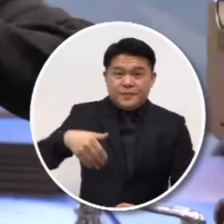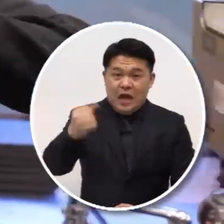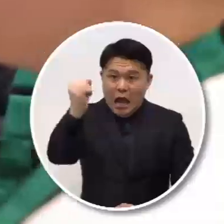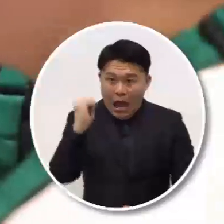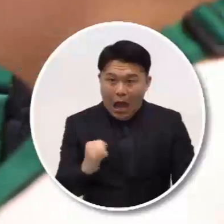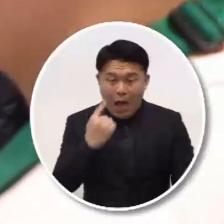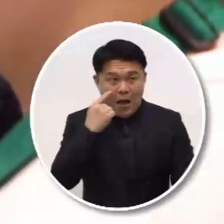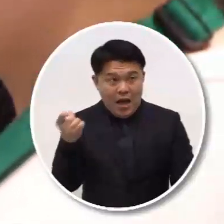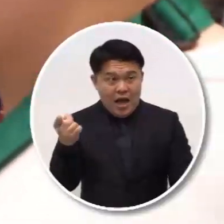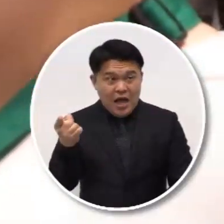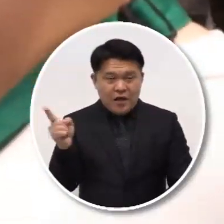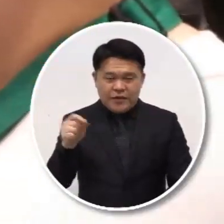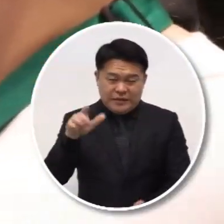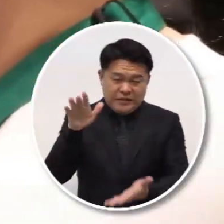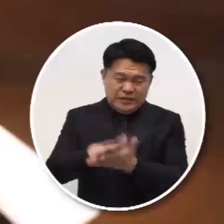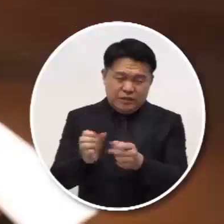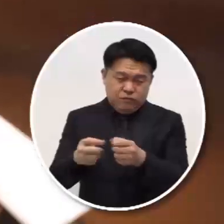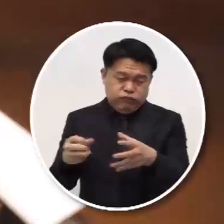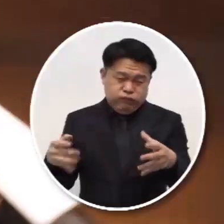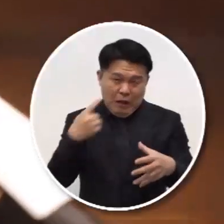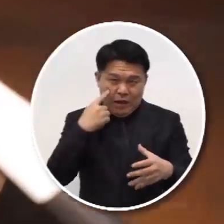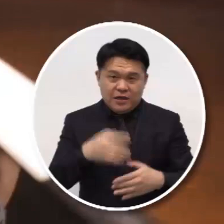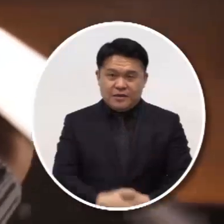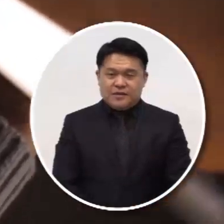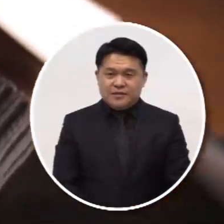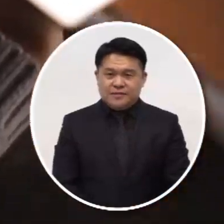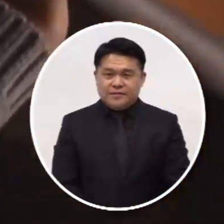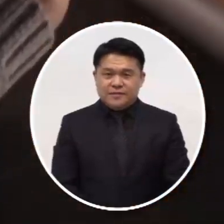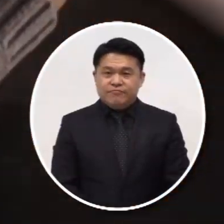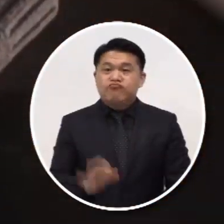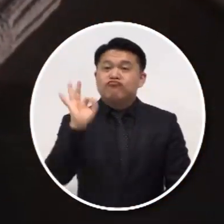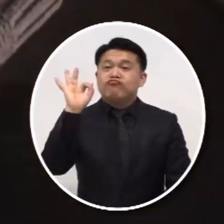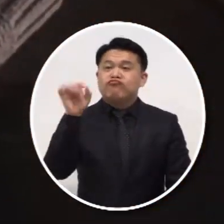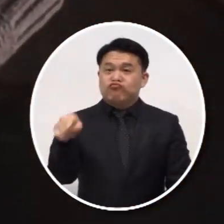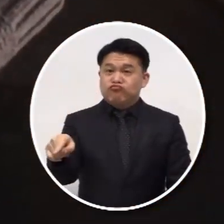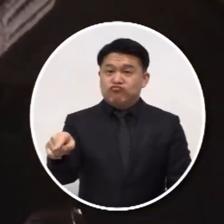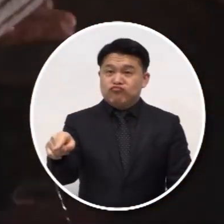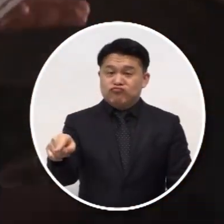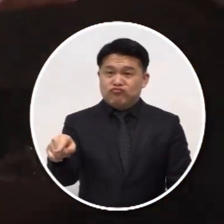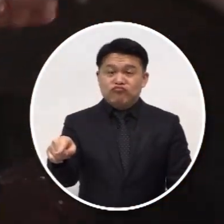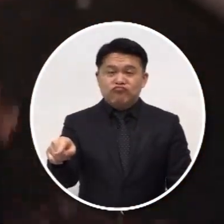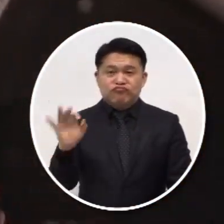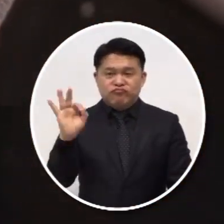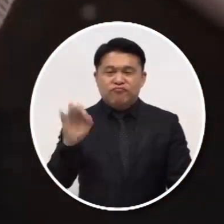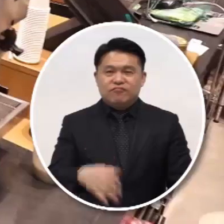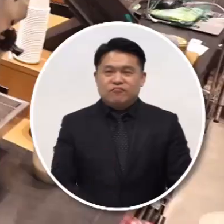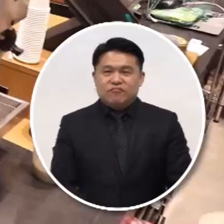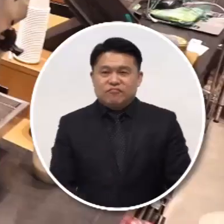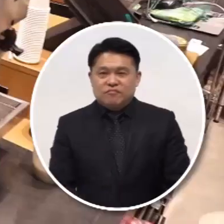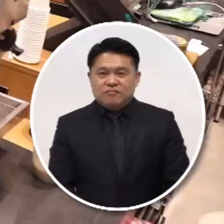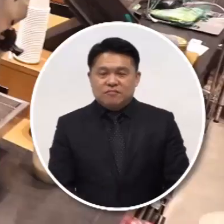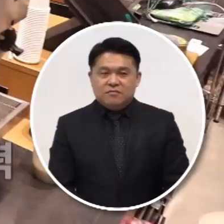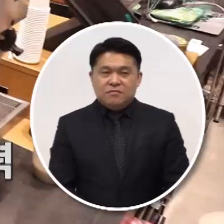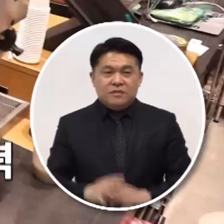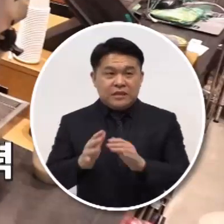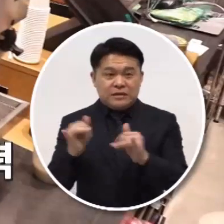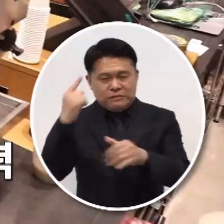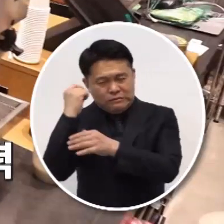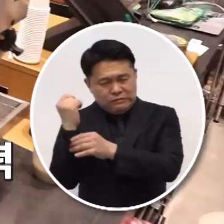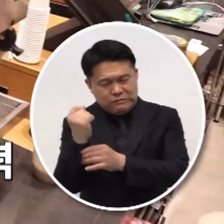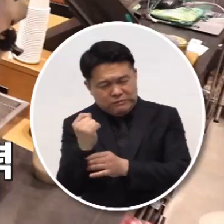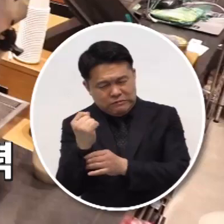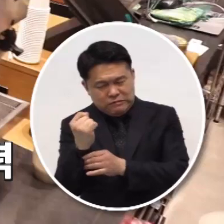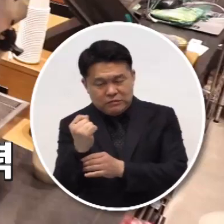한번 당겨서 김 나오게 해볼게요. 옳지. 오, 이렇게 김이 나와요. 세상에 불편한 시선을 받는 이들의